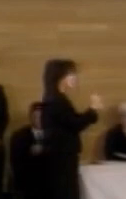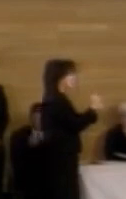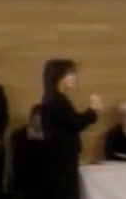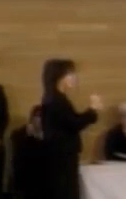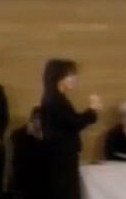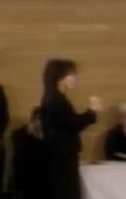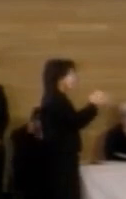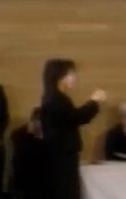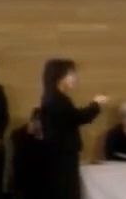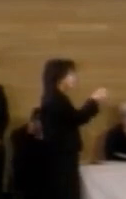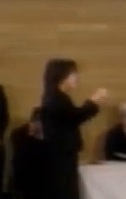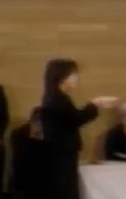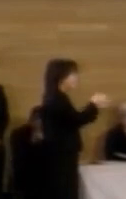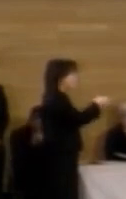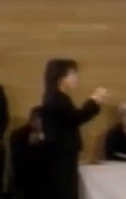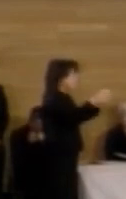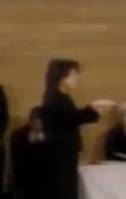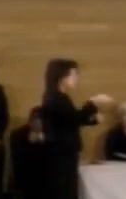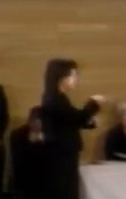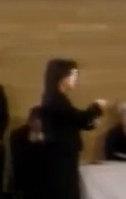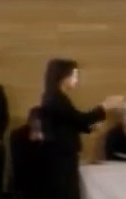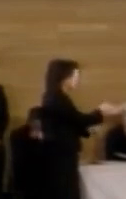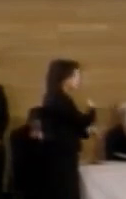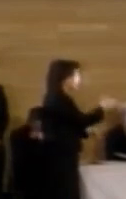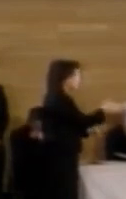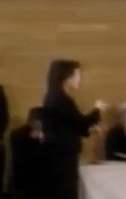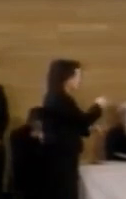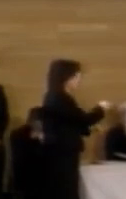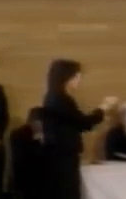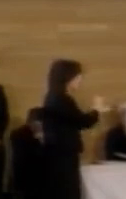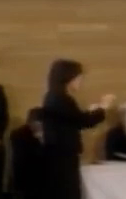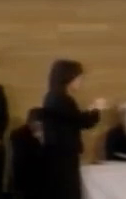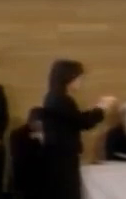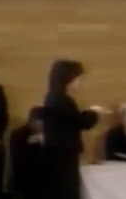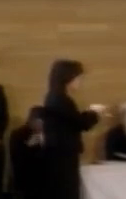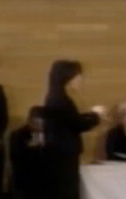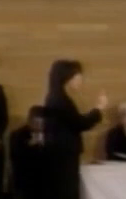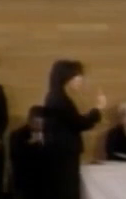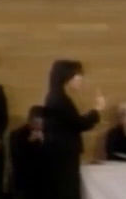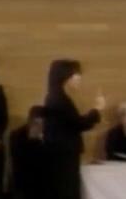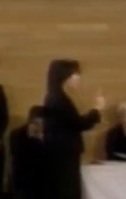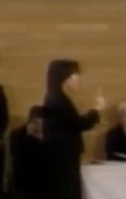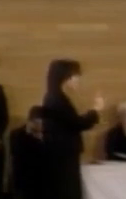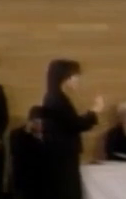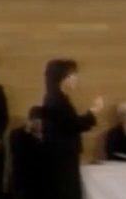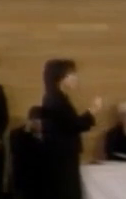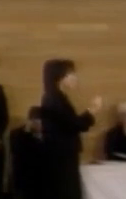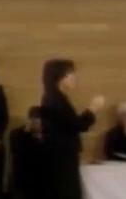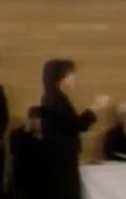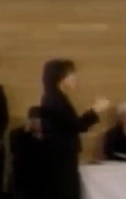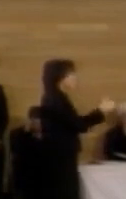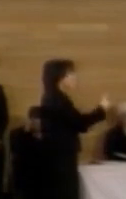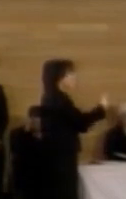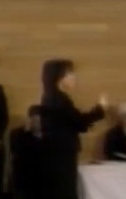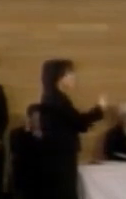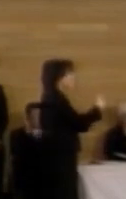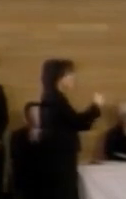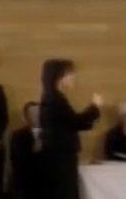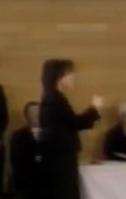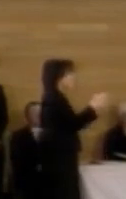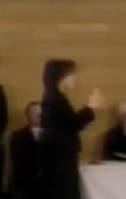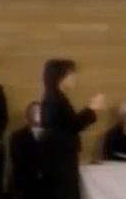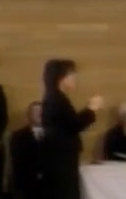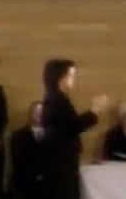による元地等の活用、中核産業である水産加工業の売り上げの回復など